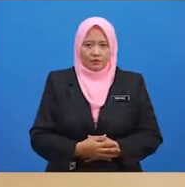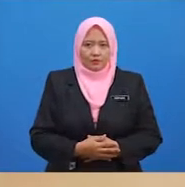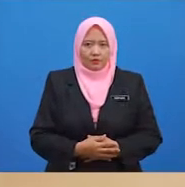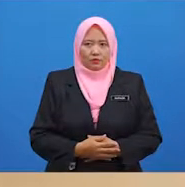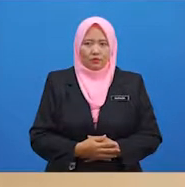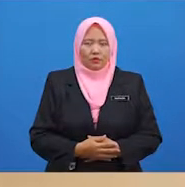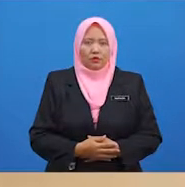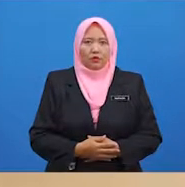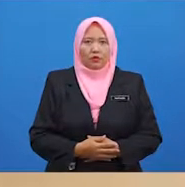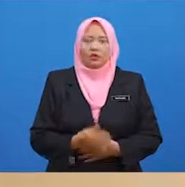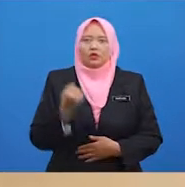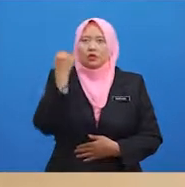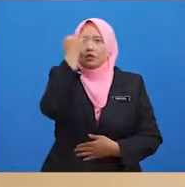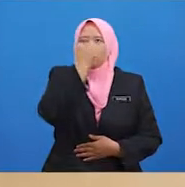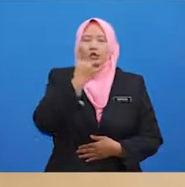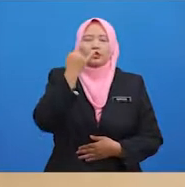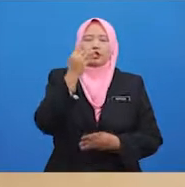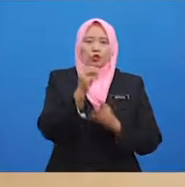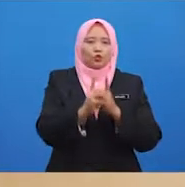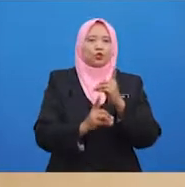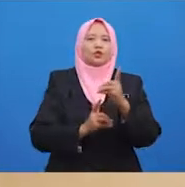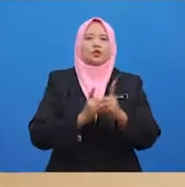Alangkah indahnya dunia,